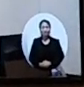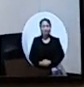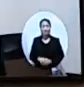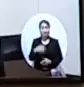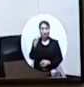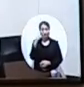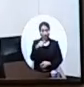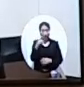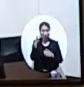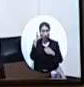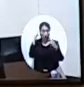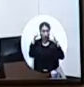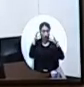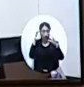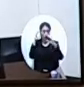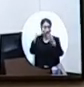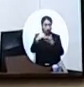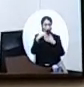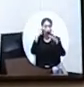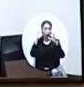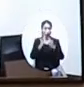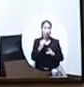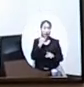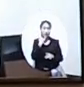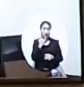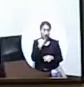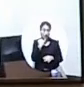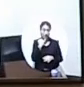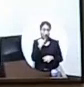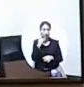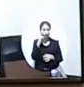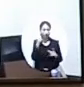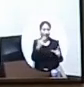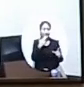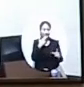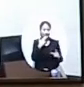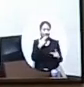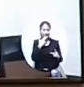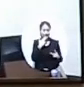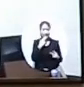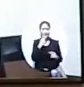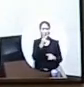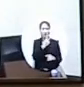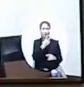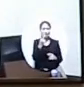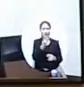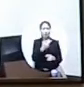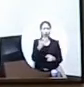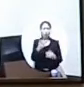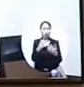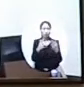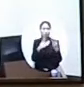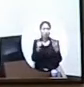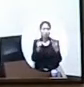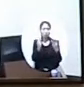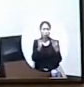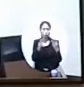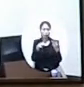본안건을 원안대로 가결하고자 하는데 이유 없으십니까? 이유 없으므로 의사일정 제7항 2019년도 제3차